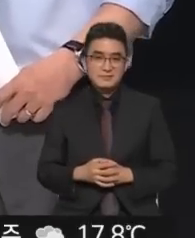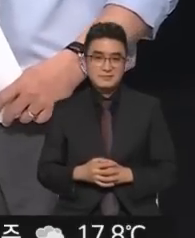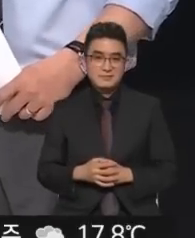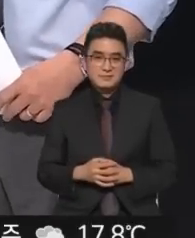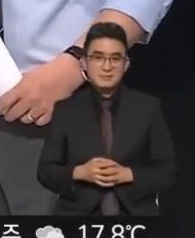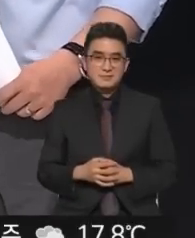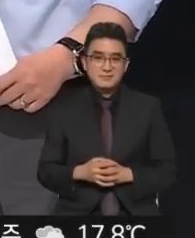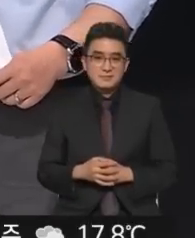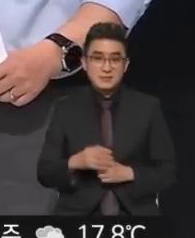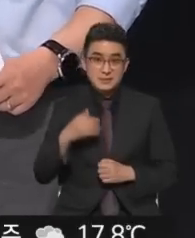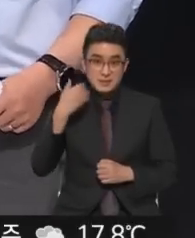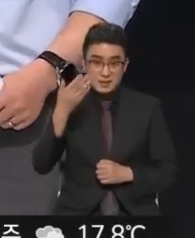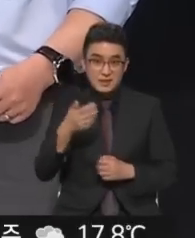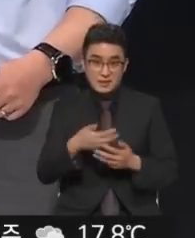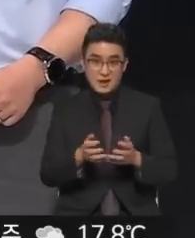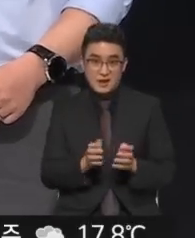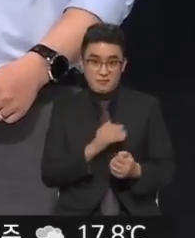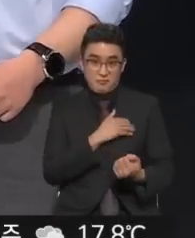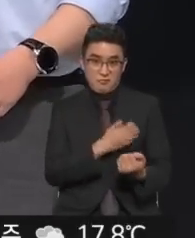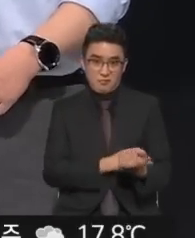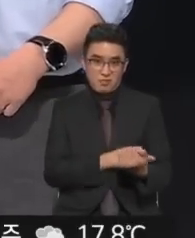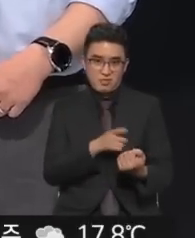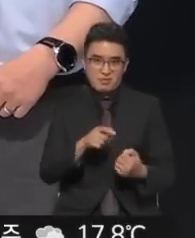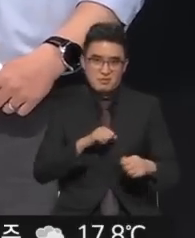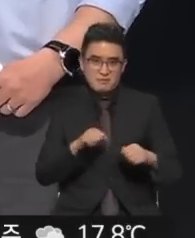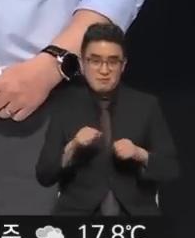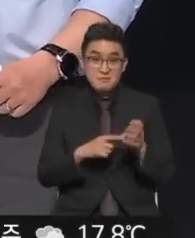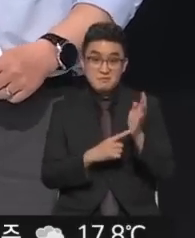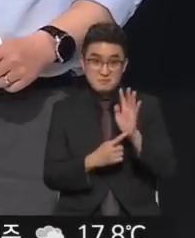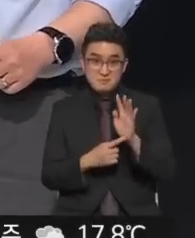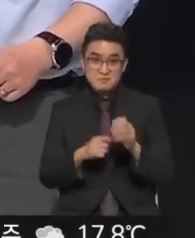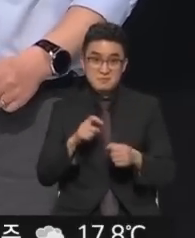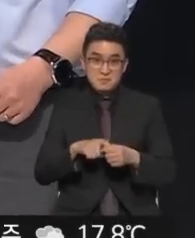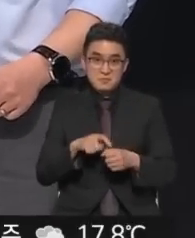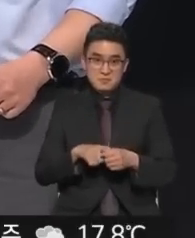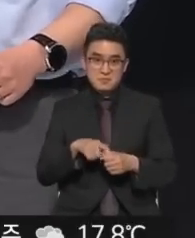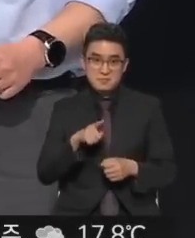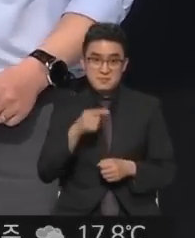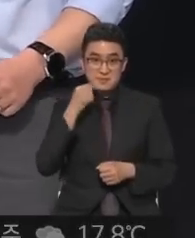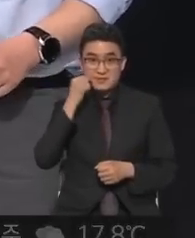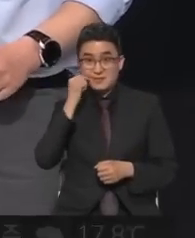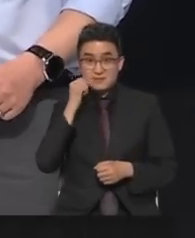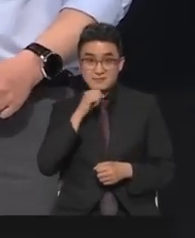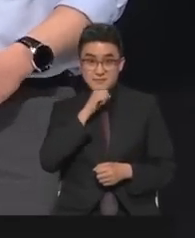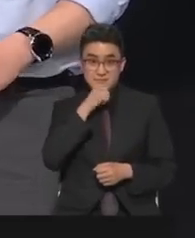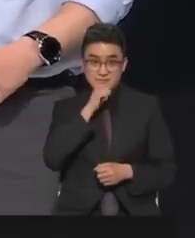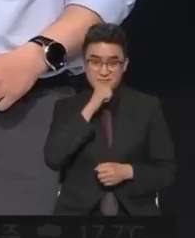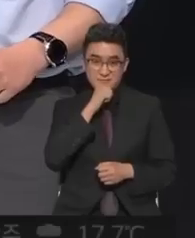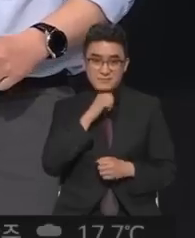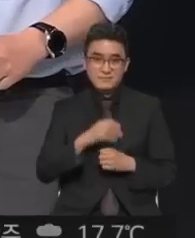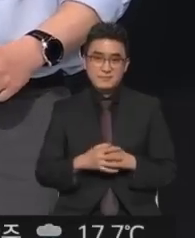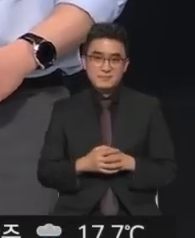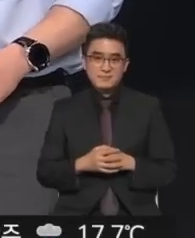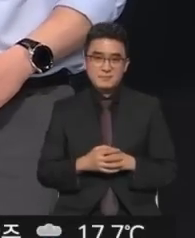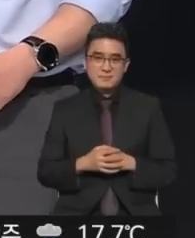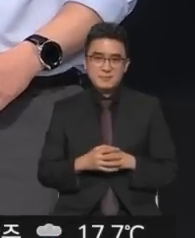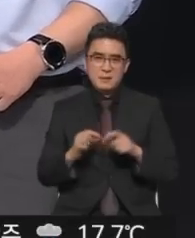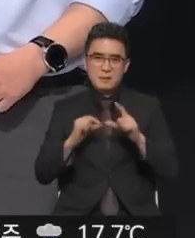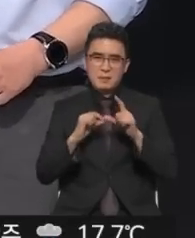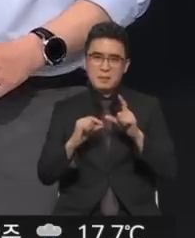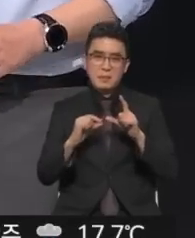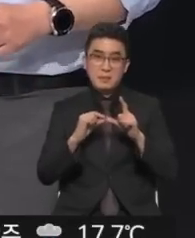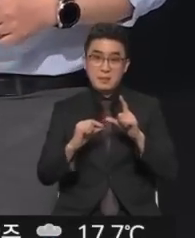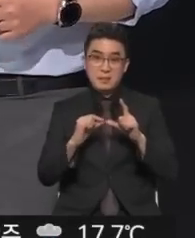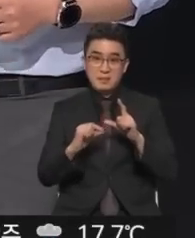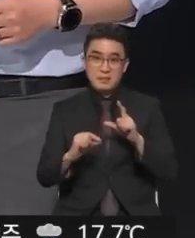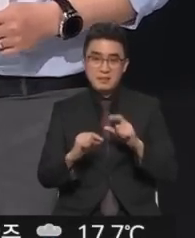차기 당권을 염두에 둔 행보라는 평가입니다. 다만 지지세는 국민의힘 지지층에서조차 미미합니다.